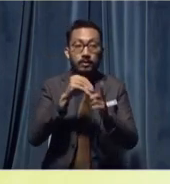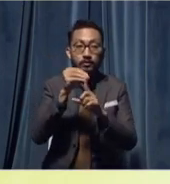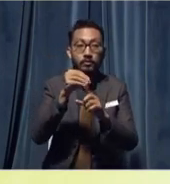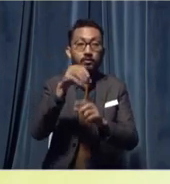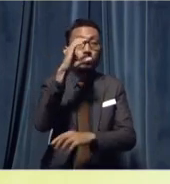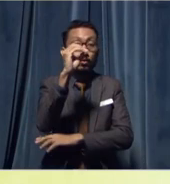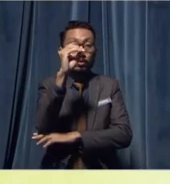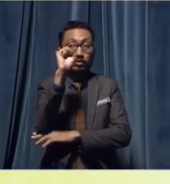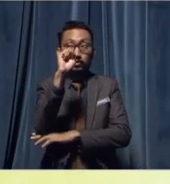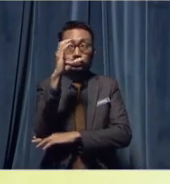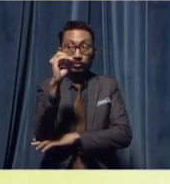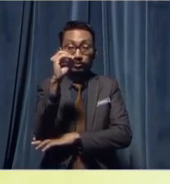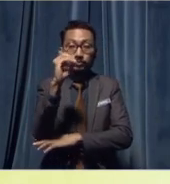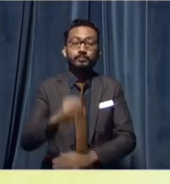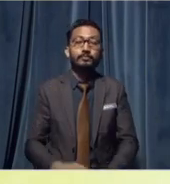sulfat.